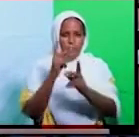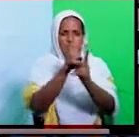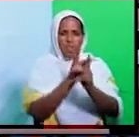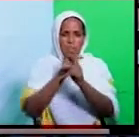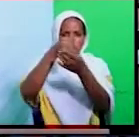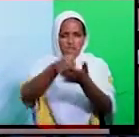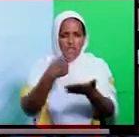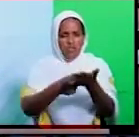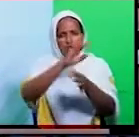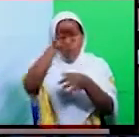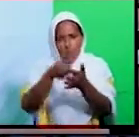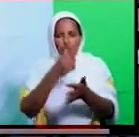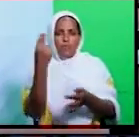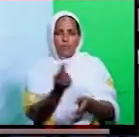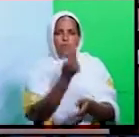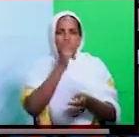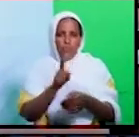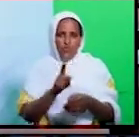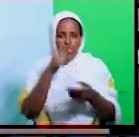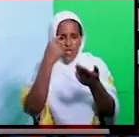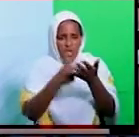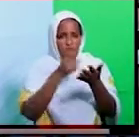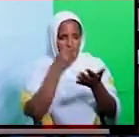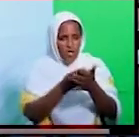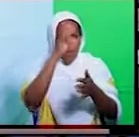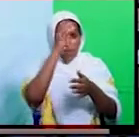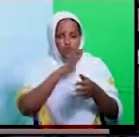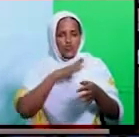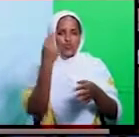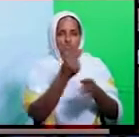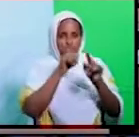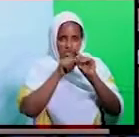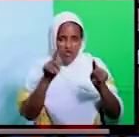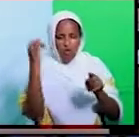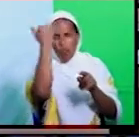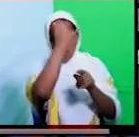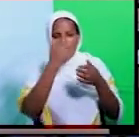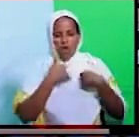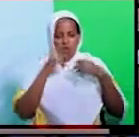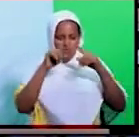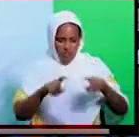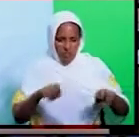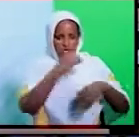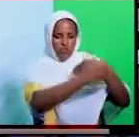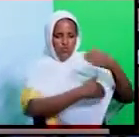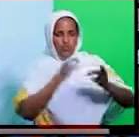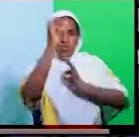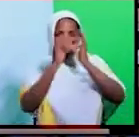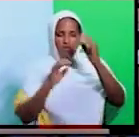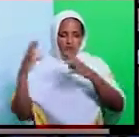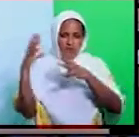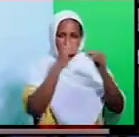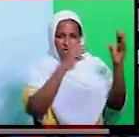ያንን ህይወት ያንን ልምድ ያን ኤክስፒሪየንስ ራሱ ሊወክሉ አይችሉም። ስለዚህ በቃላቱ ላይ መወሰንና መገደብ ሳይሆን